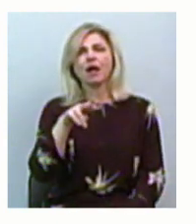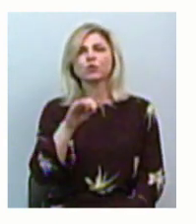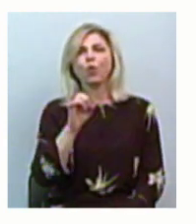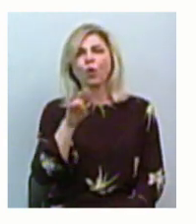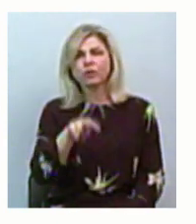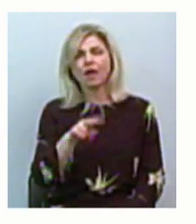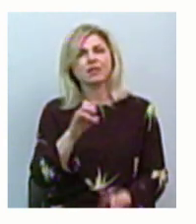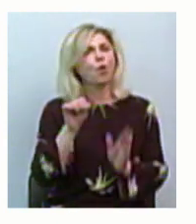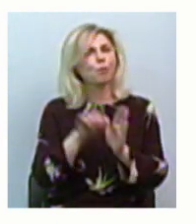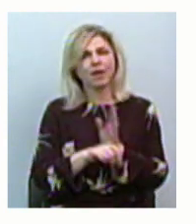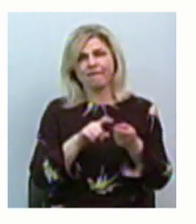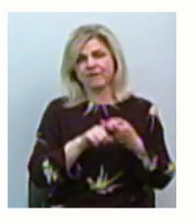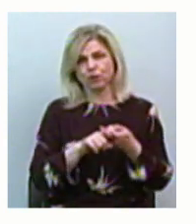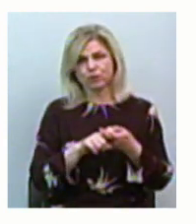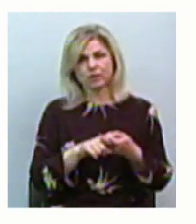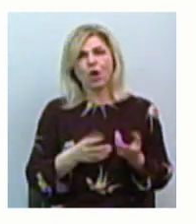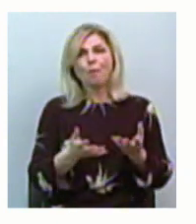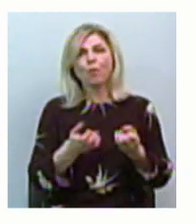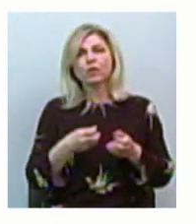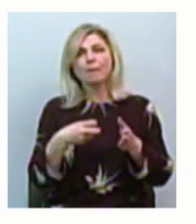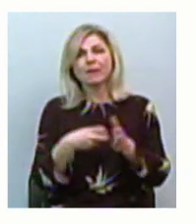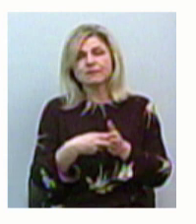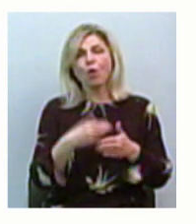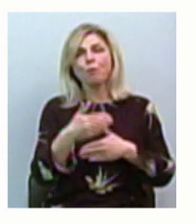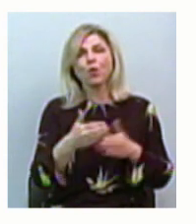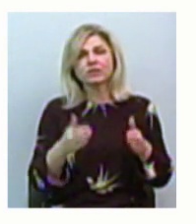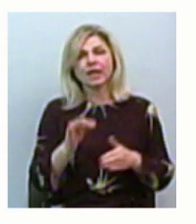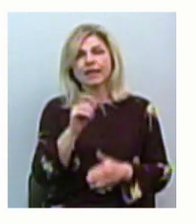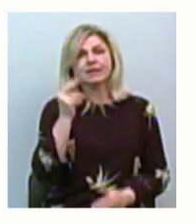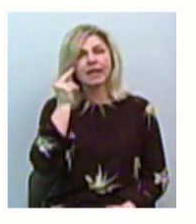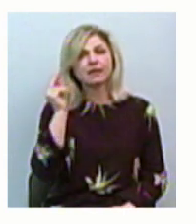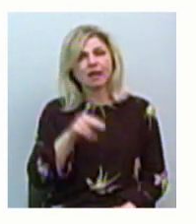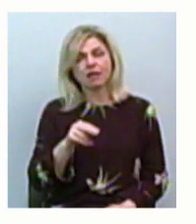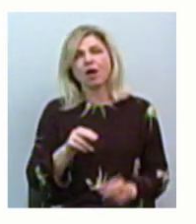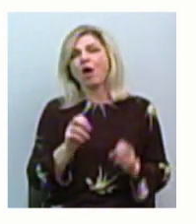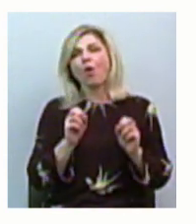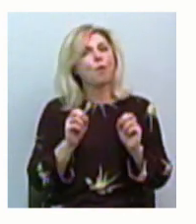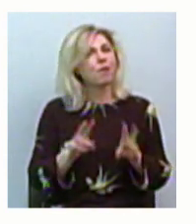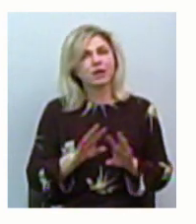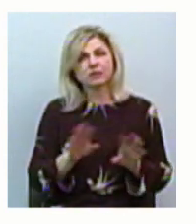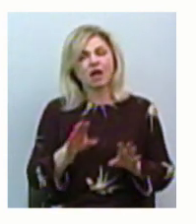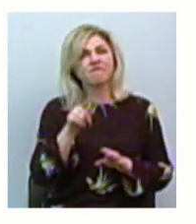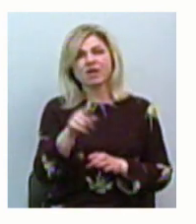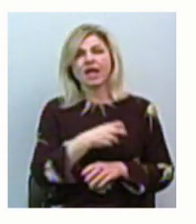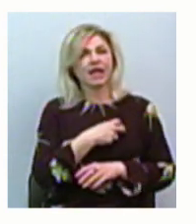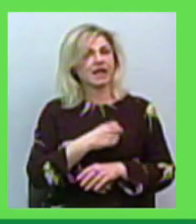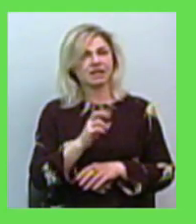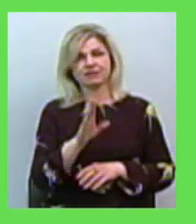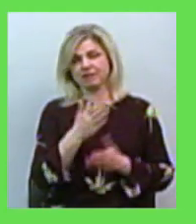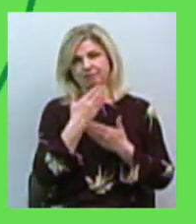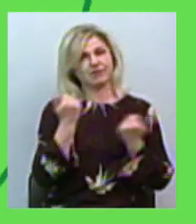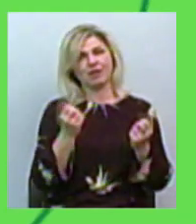коронавірус. Отримувати листи та посилки з Китаю безпечно. Ви не ризикуєте